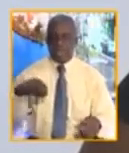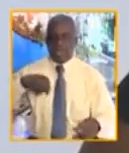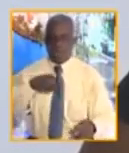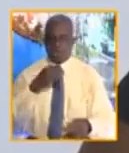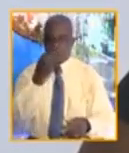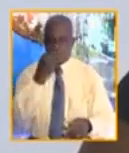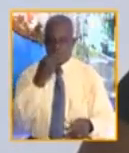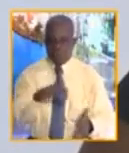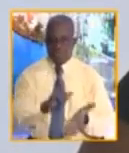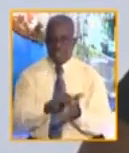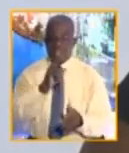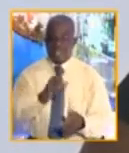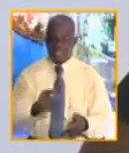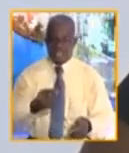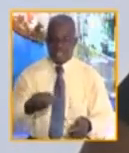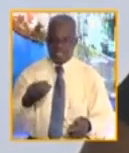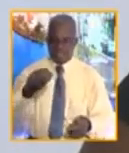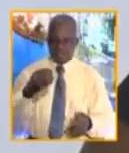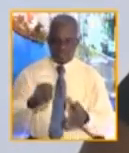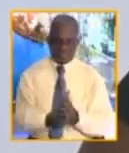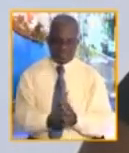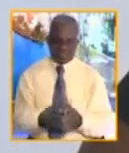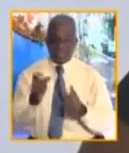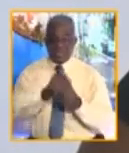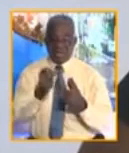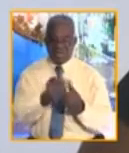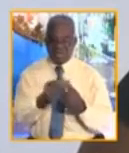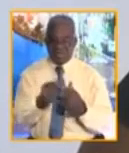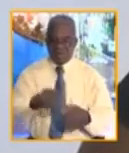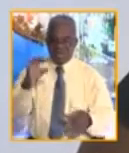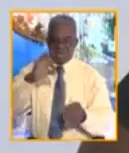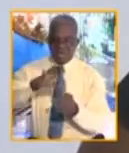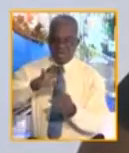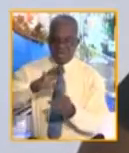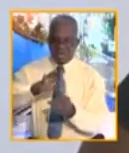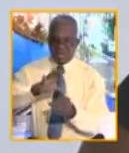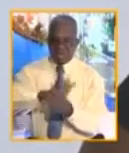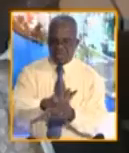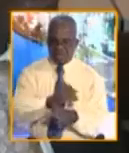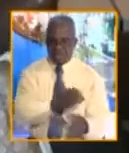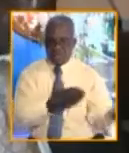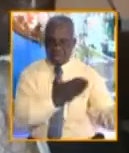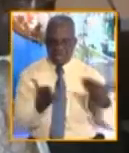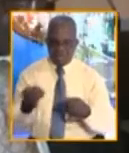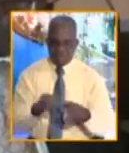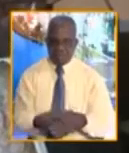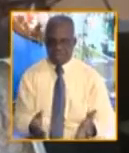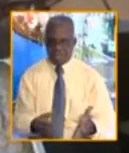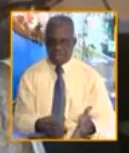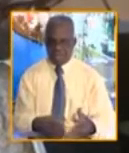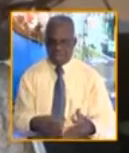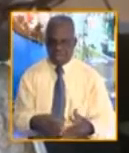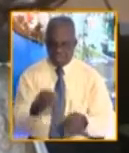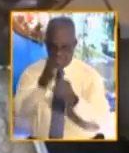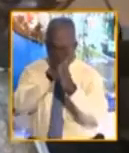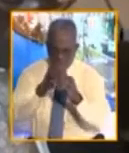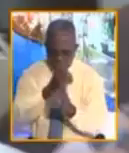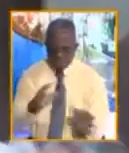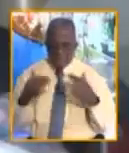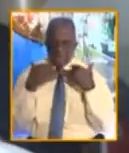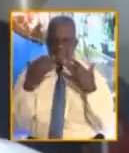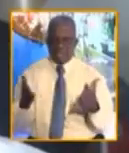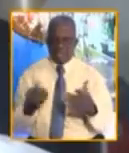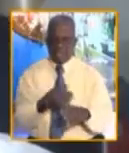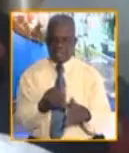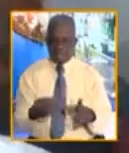riz toxique qui était donc déversé sur les marchés d'Afrique de l'Ouest. Un soulagement pour les consommateurs qui